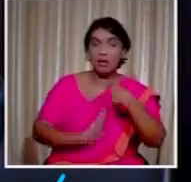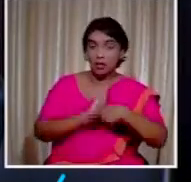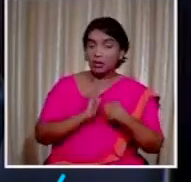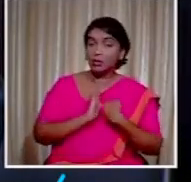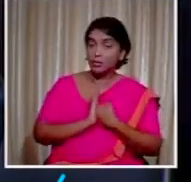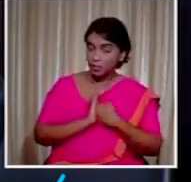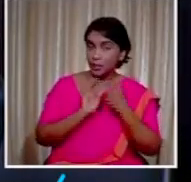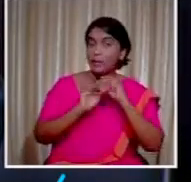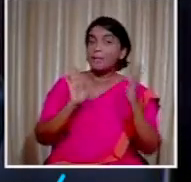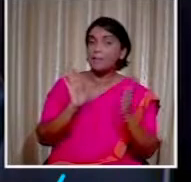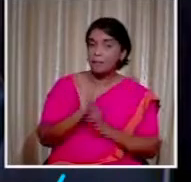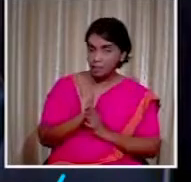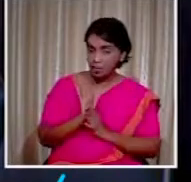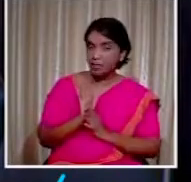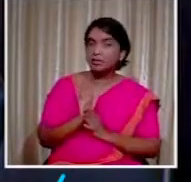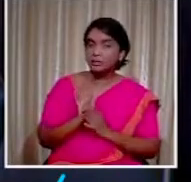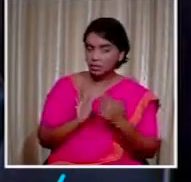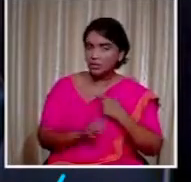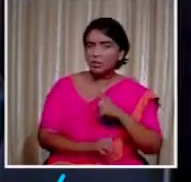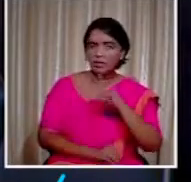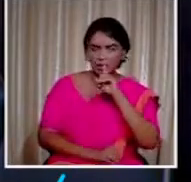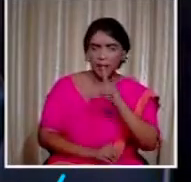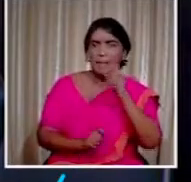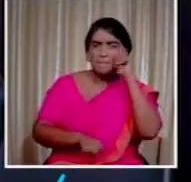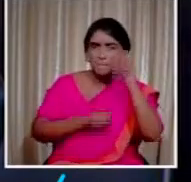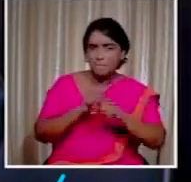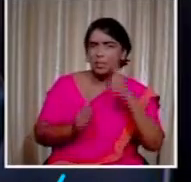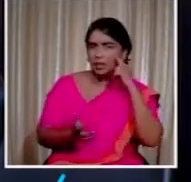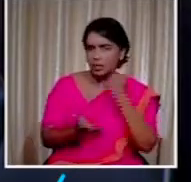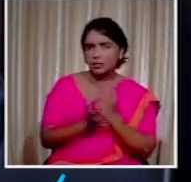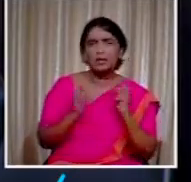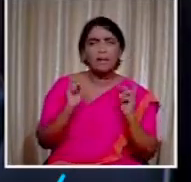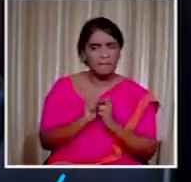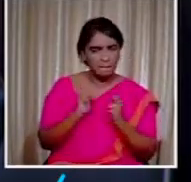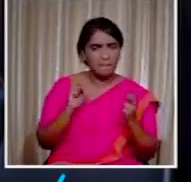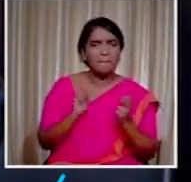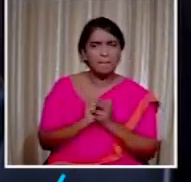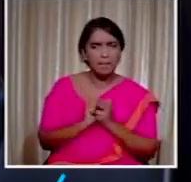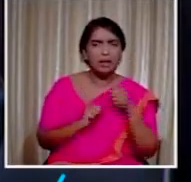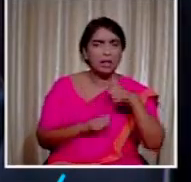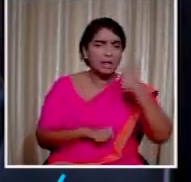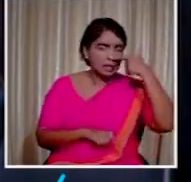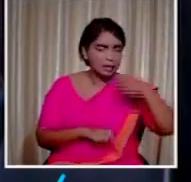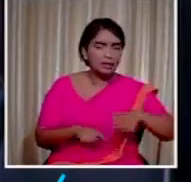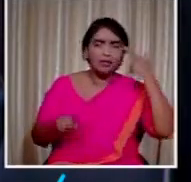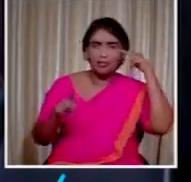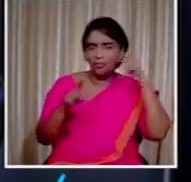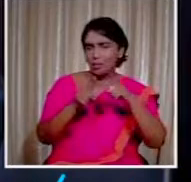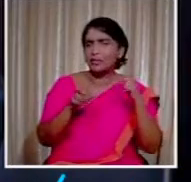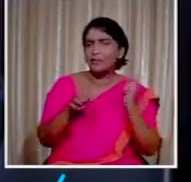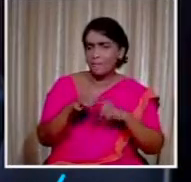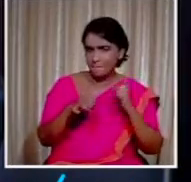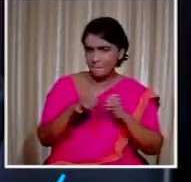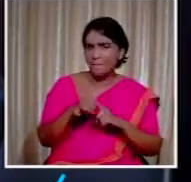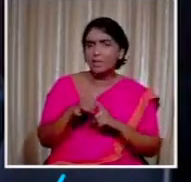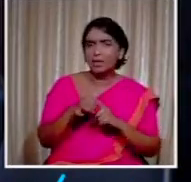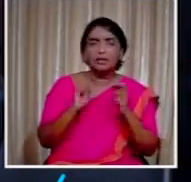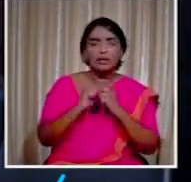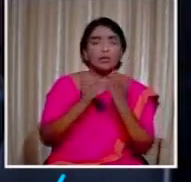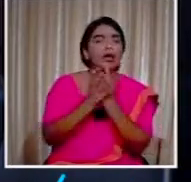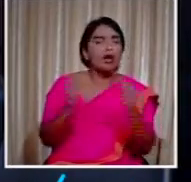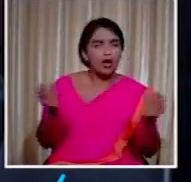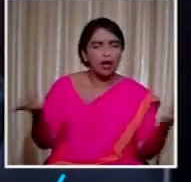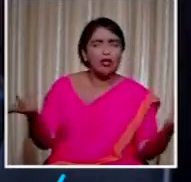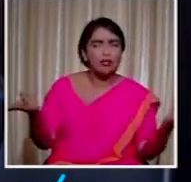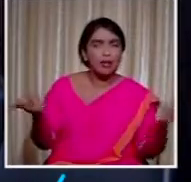කටයුතු අගමැතිවරයා. ඒ නිසා මම අහන්නේ මේ රටේ ජනතාවගේ දැවෙන මාරාන්තික ප්‍රශ්නයක්. මේ තෙල් සිබඳ ප්‍රශ්නයට ඔබතුමාගේ විසඳුම මොකද්ද?